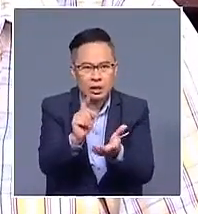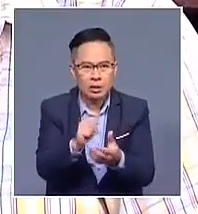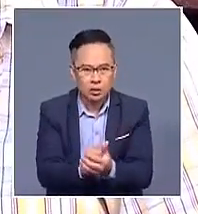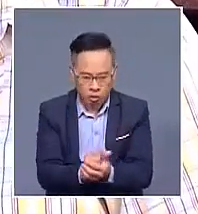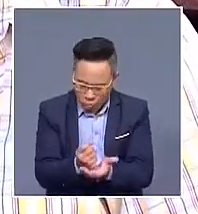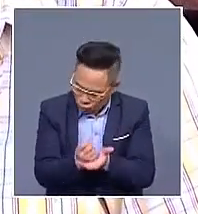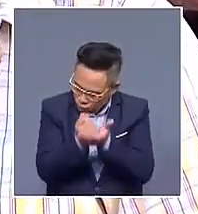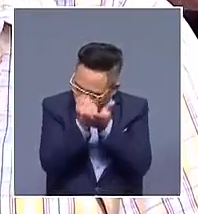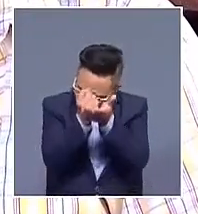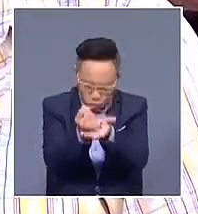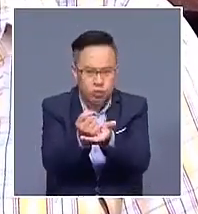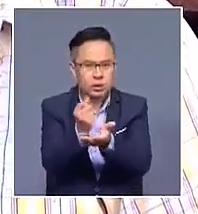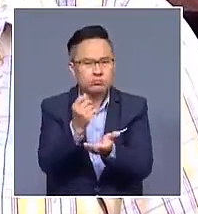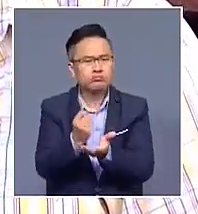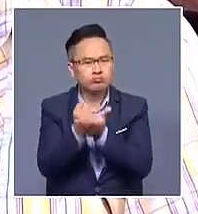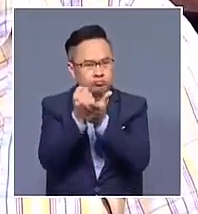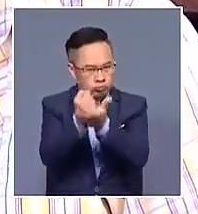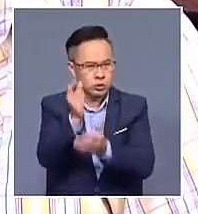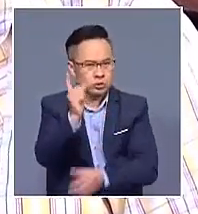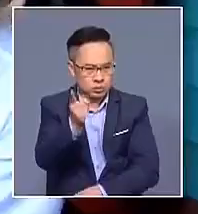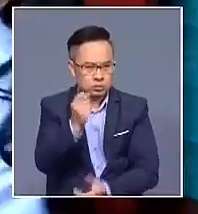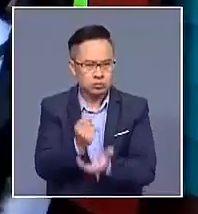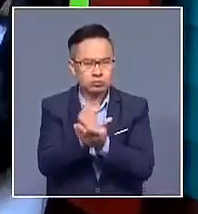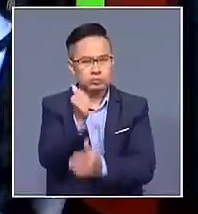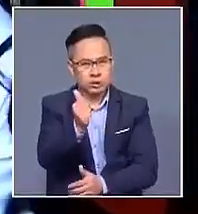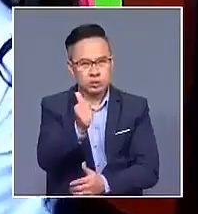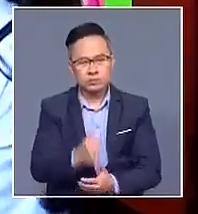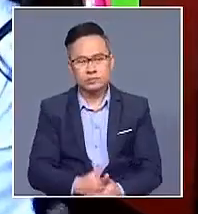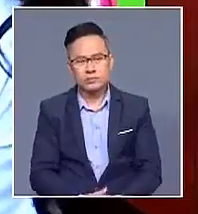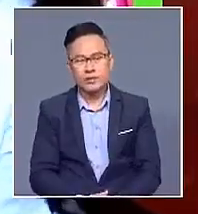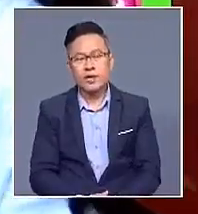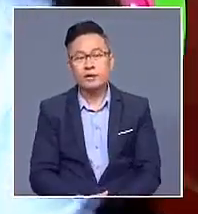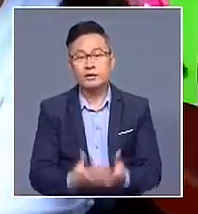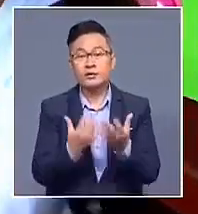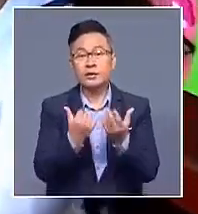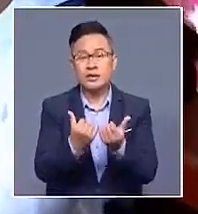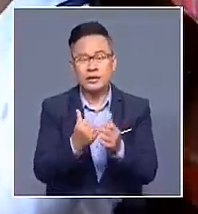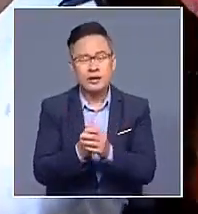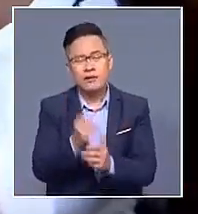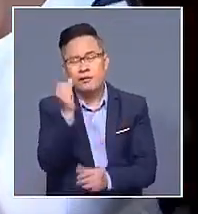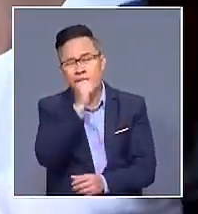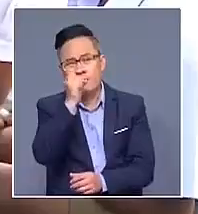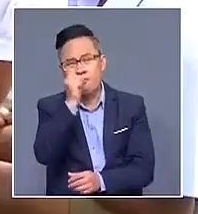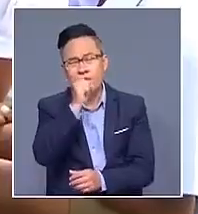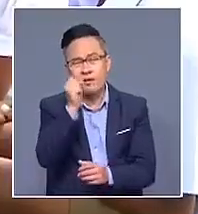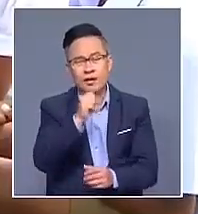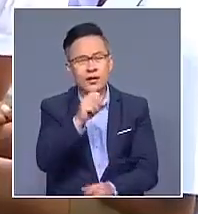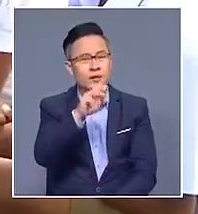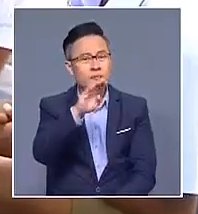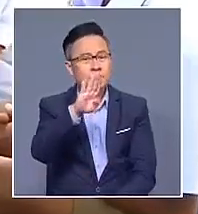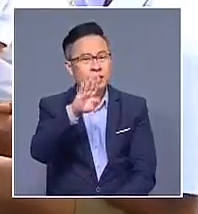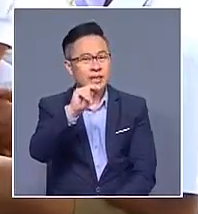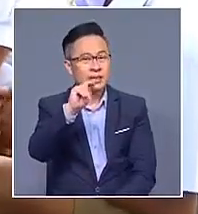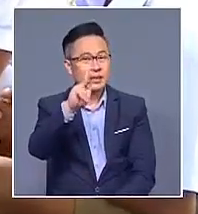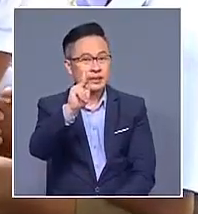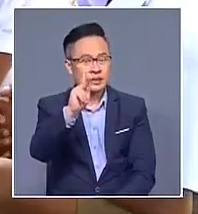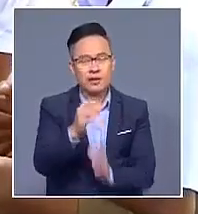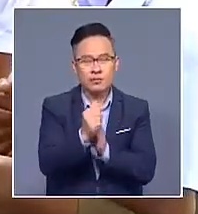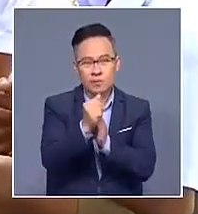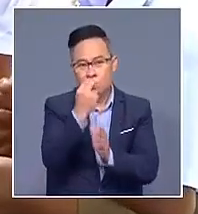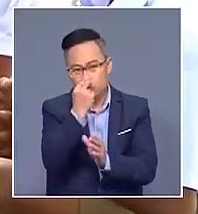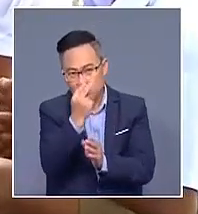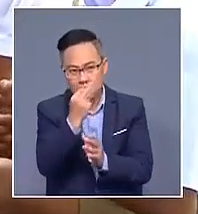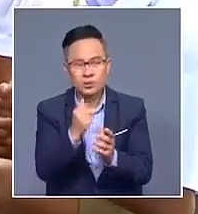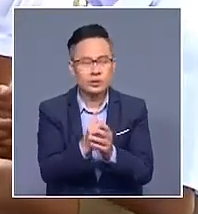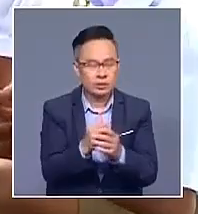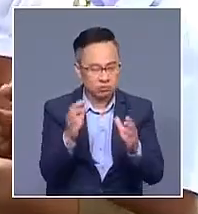วล ได้เน า ะ ได้ค่ะ วันนี้น้องเชอปรางได้พาทุกๆคนมาพบกับ2โครงการสำคัญที่จะช่วยลดความเหลื่อมล้ำทาง